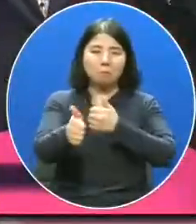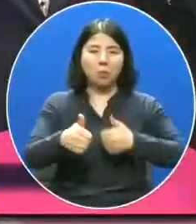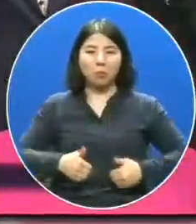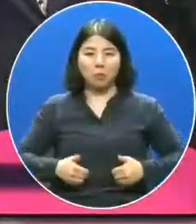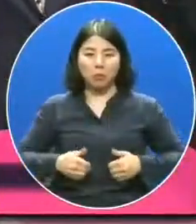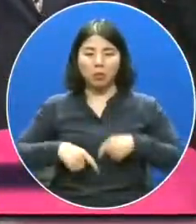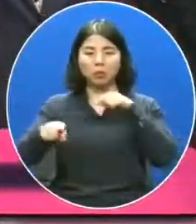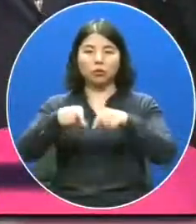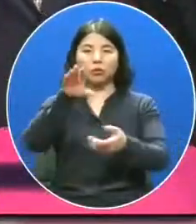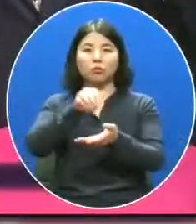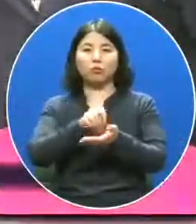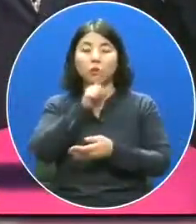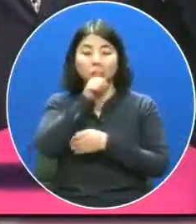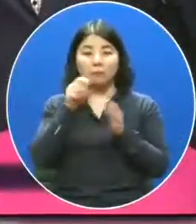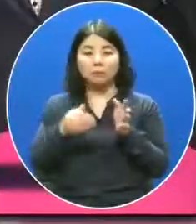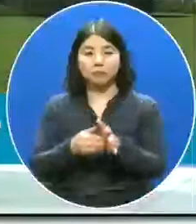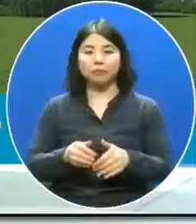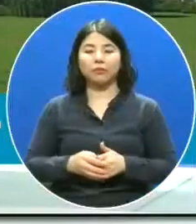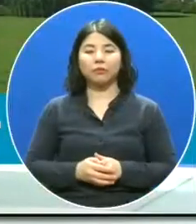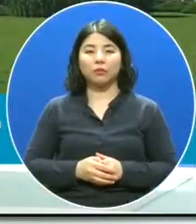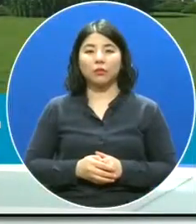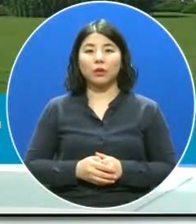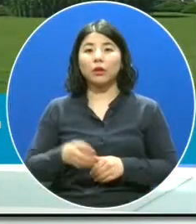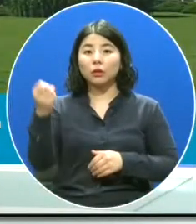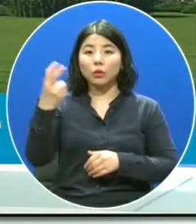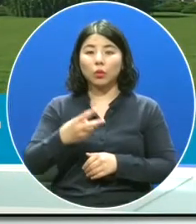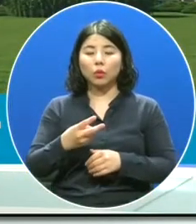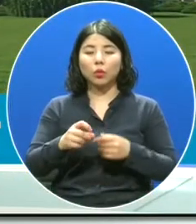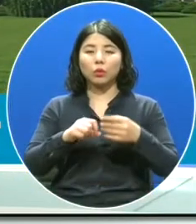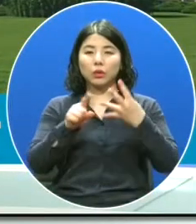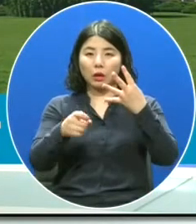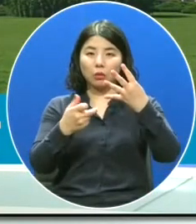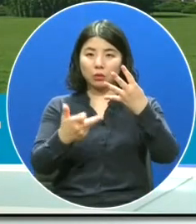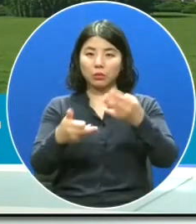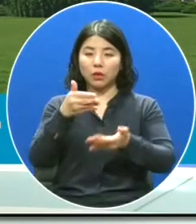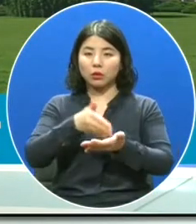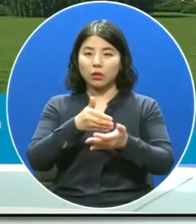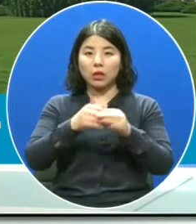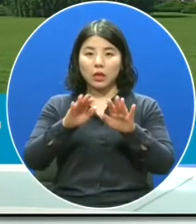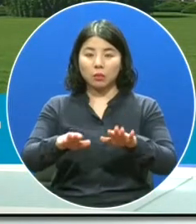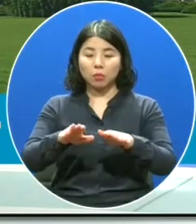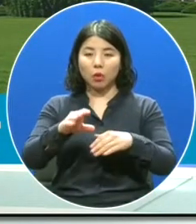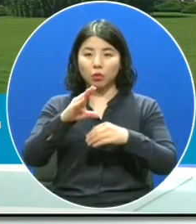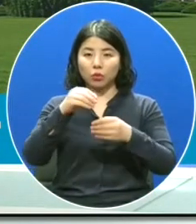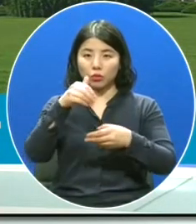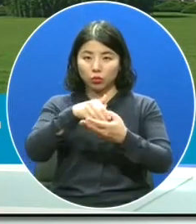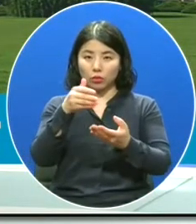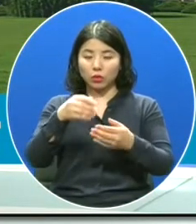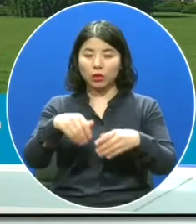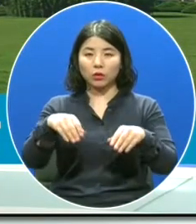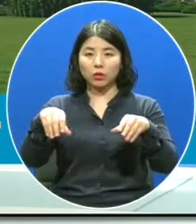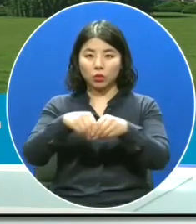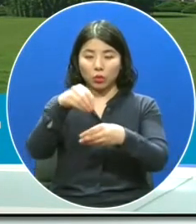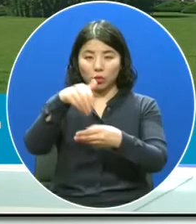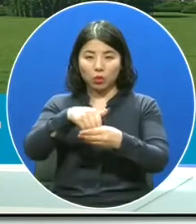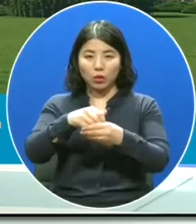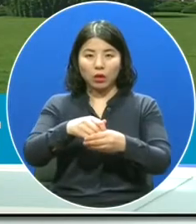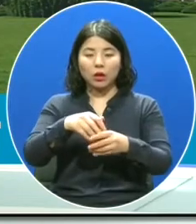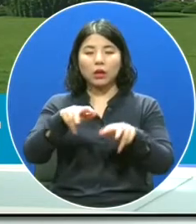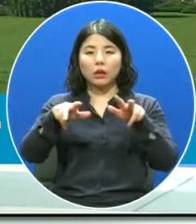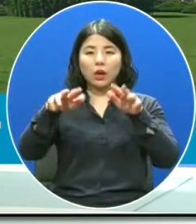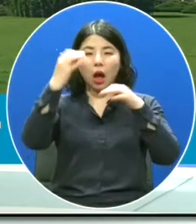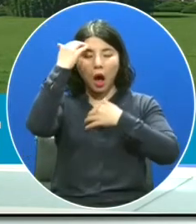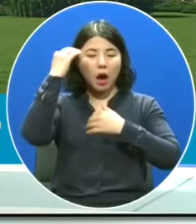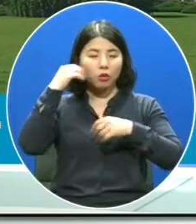할 정치적 과제라고 했습니다. 또 17일 뉴스에서는 이번 총선은 대한민국 정치 역사상 전례